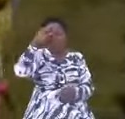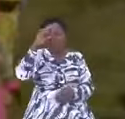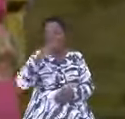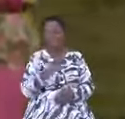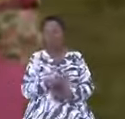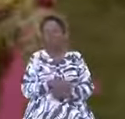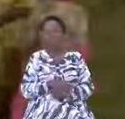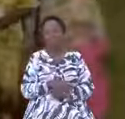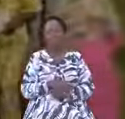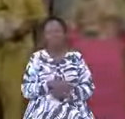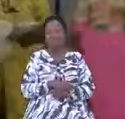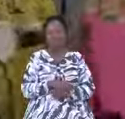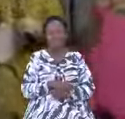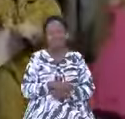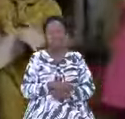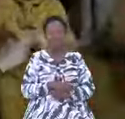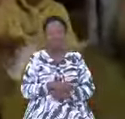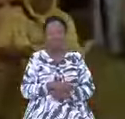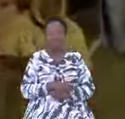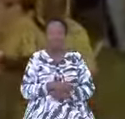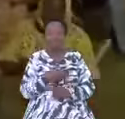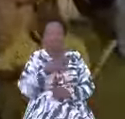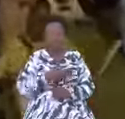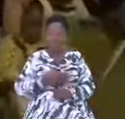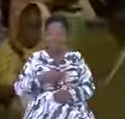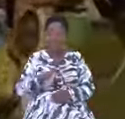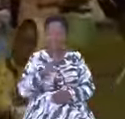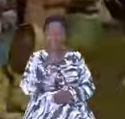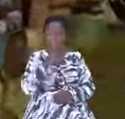prenez toutes les informations